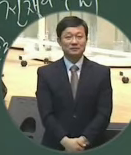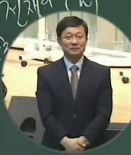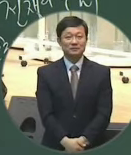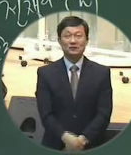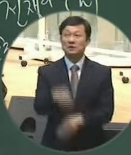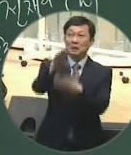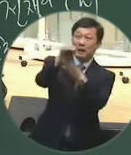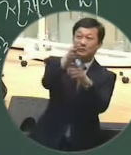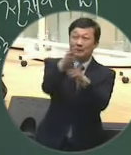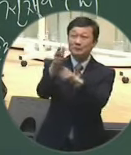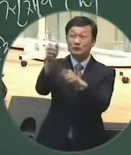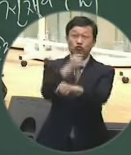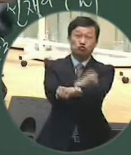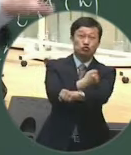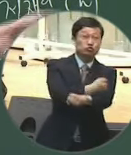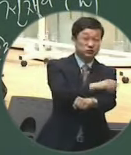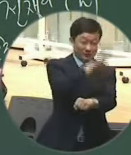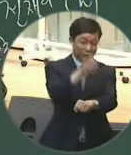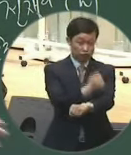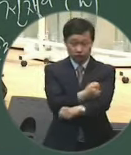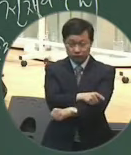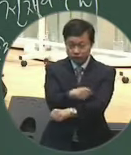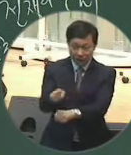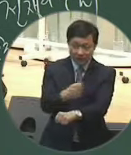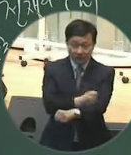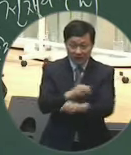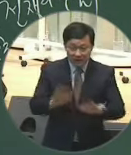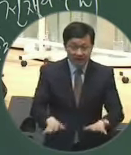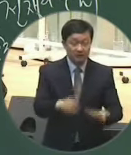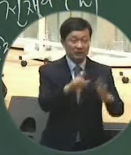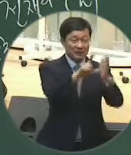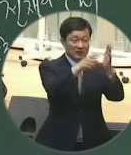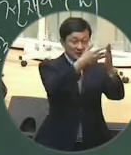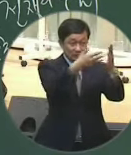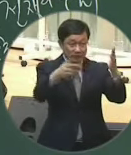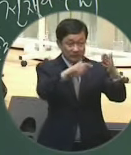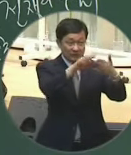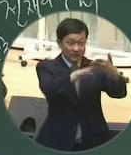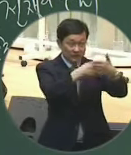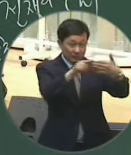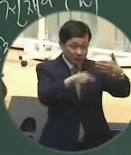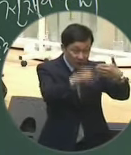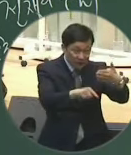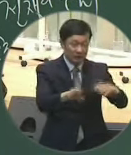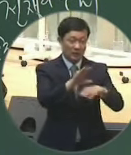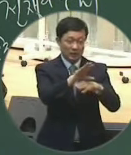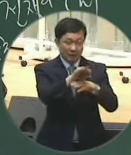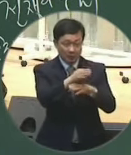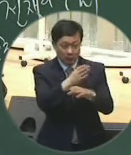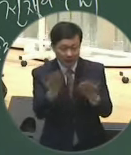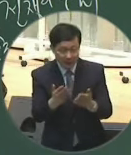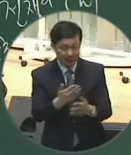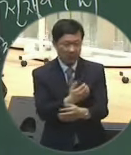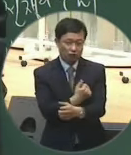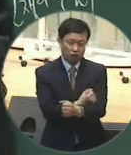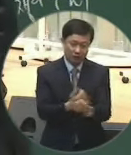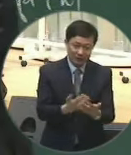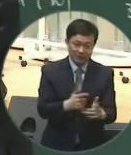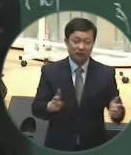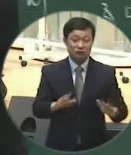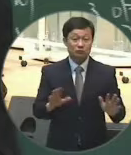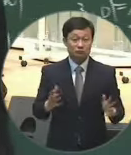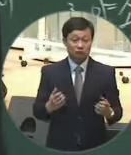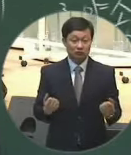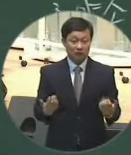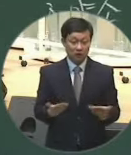막 방송 찍고 있는 저런 분들은요, 이런 시간표 속에서 방송을 하고 있는 겁니다. Right now, we have people recording this video, people working for the broadcast.